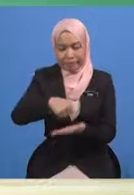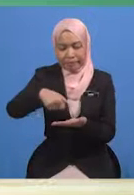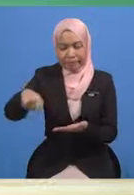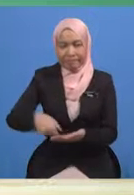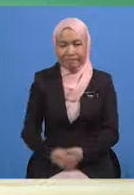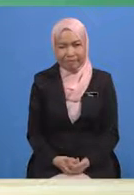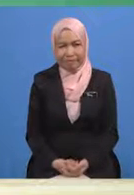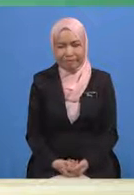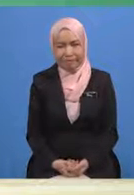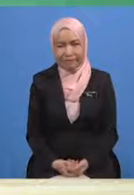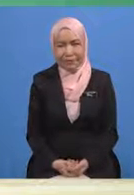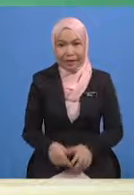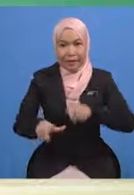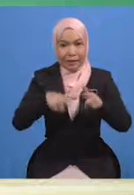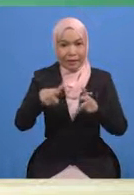Langkah yang kelima,